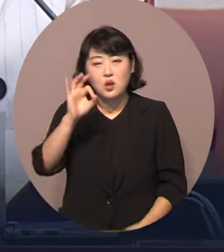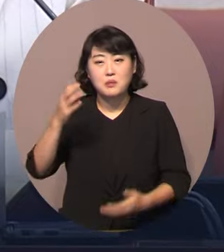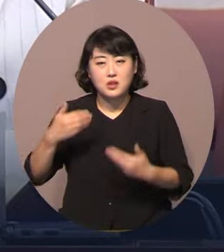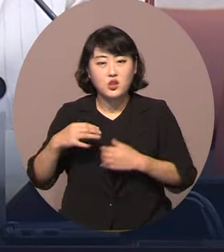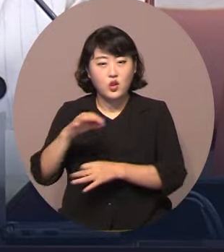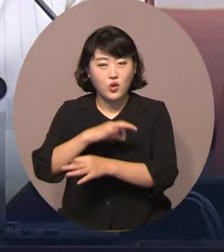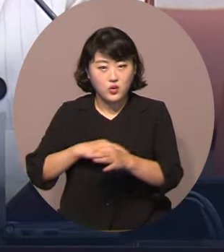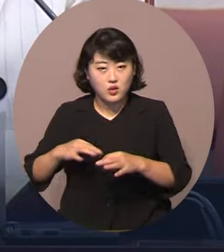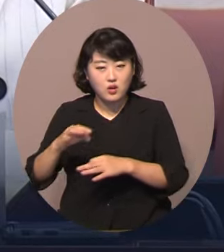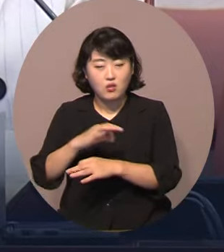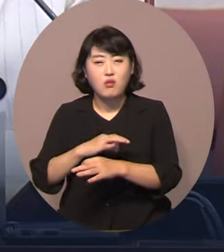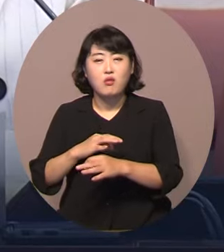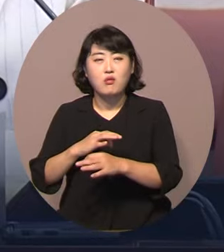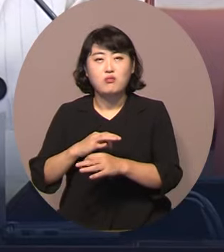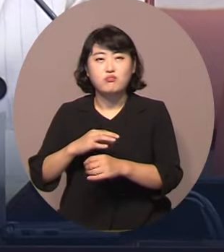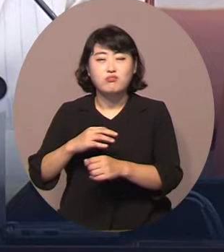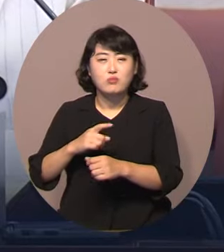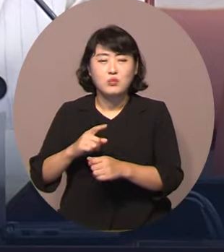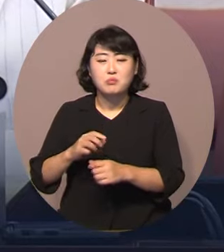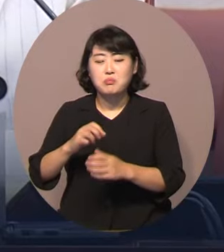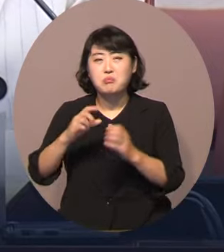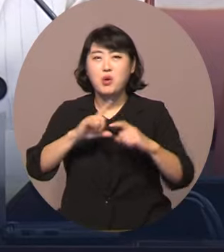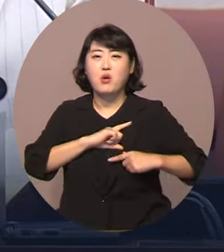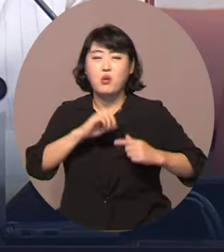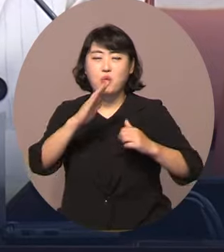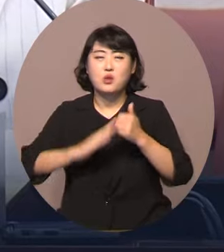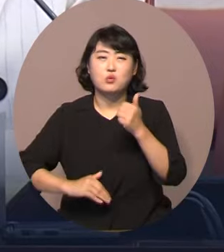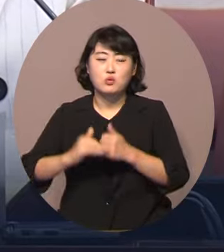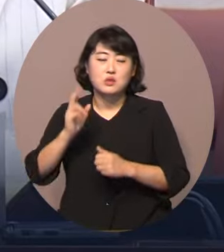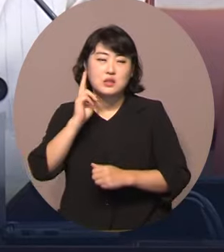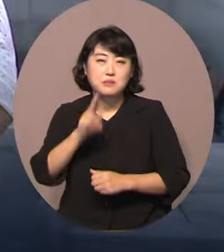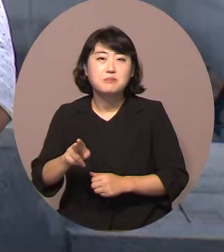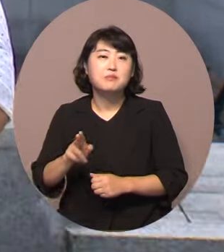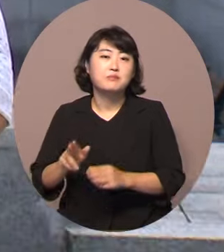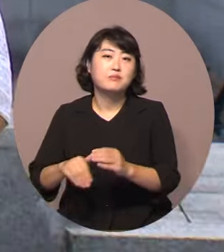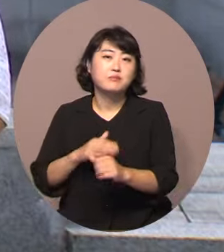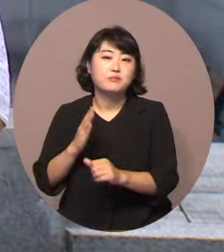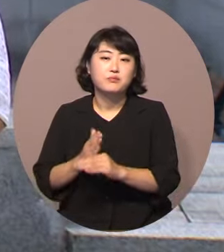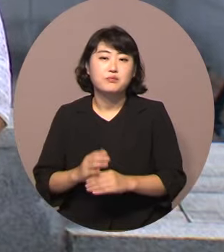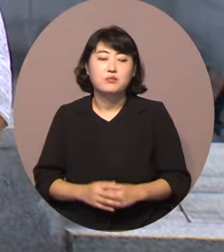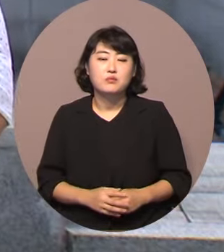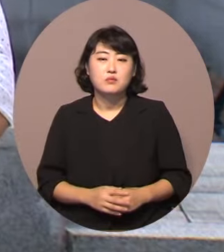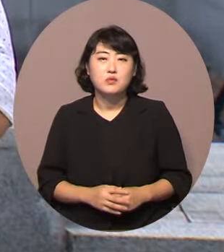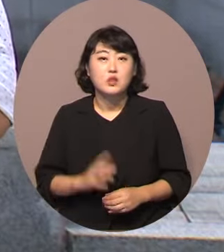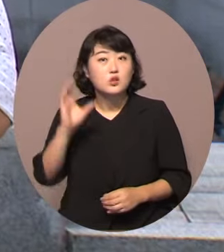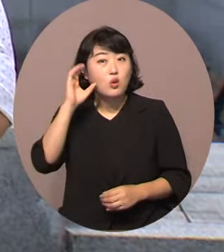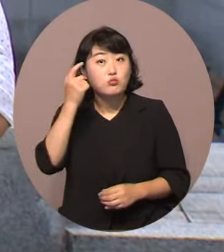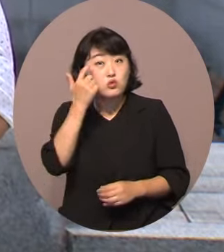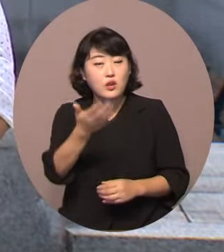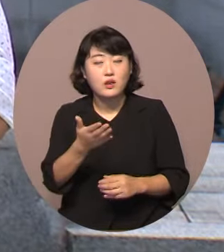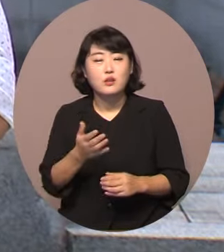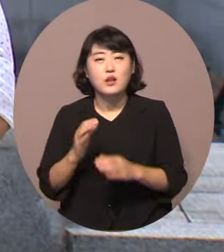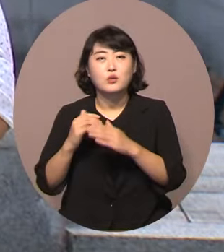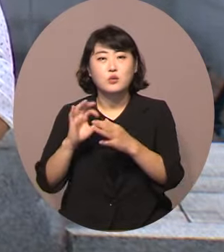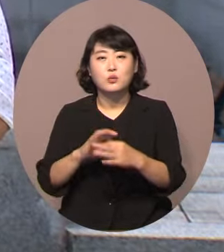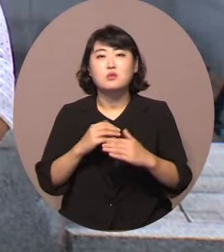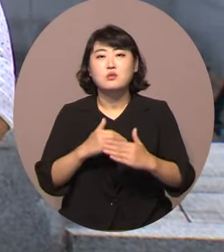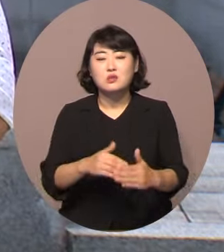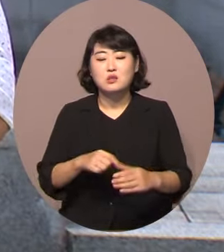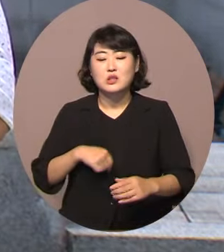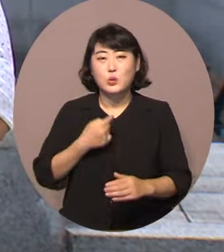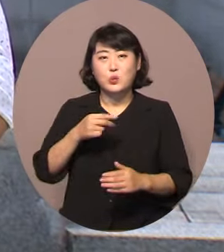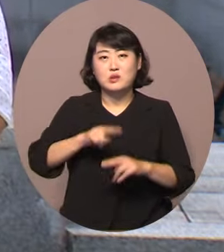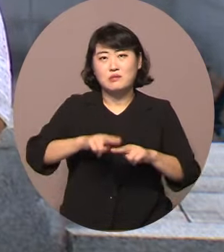인생을 송두리째 부정당하는 명예 해선이 심각하게 일어나고 있습니다 청가 진행되는 동안이 후보자의 자진